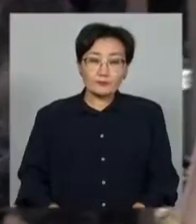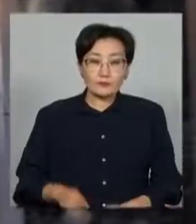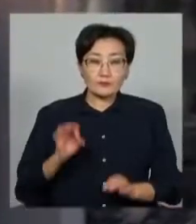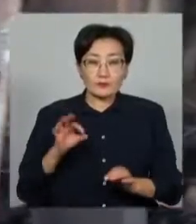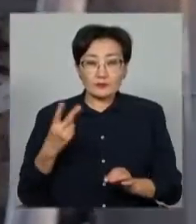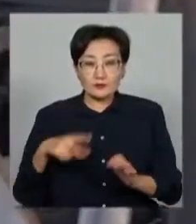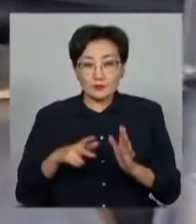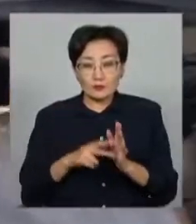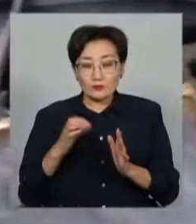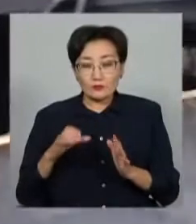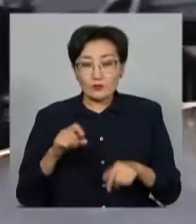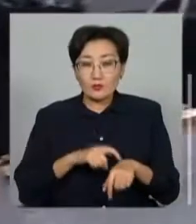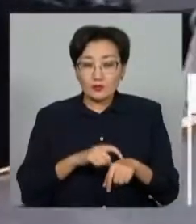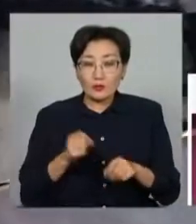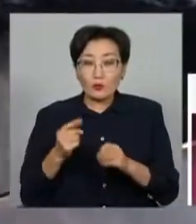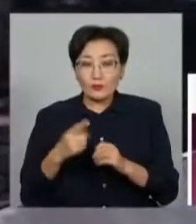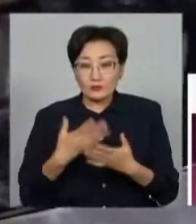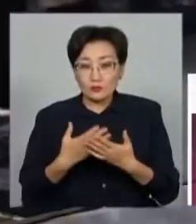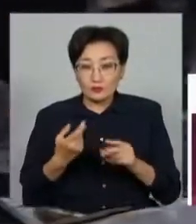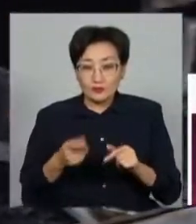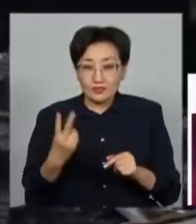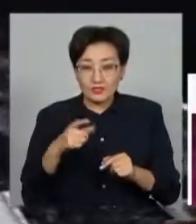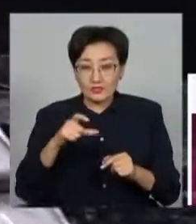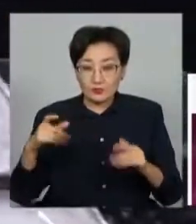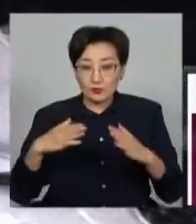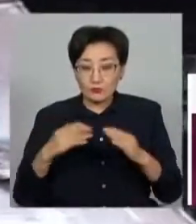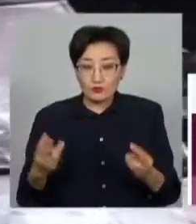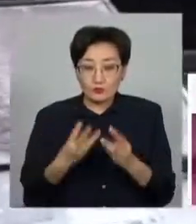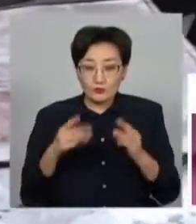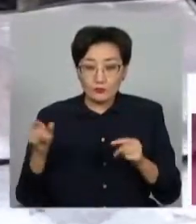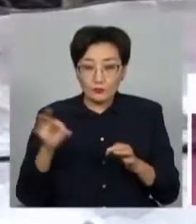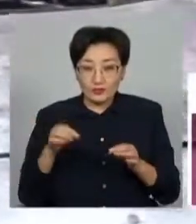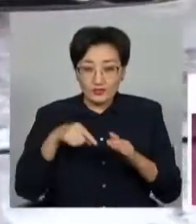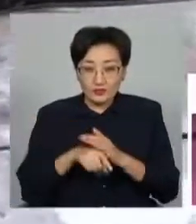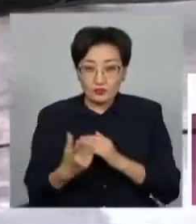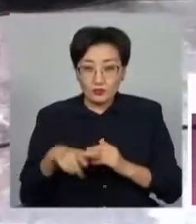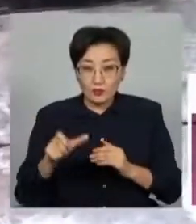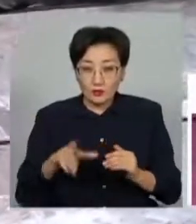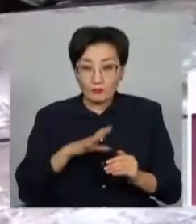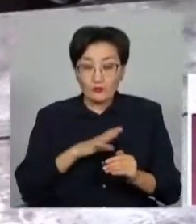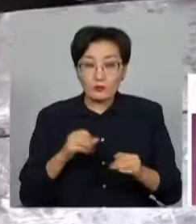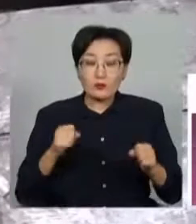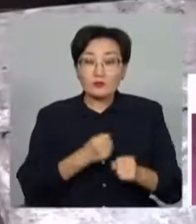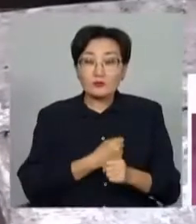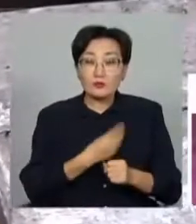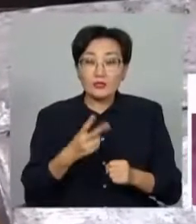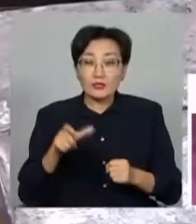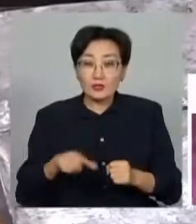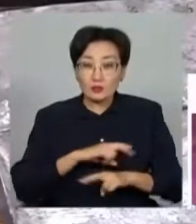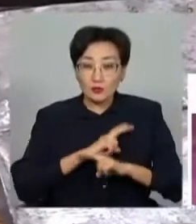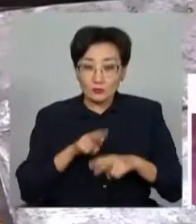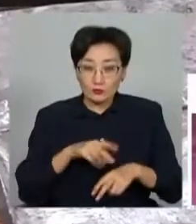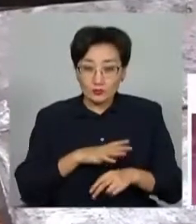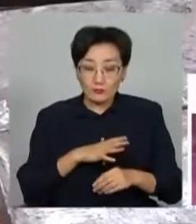Қазанның 28-і сағат 11-лер шамасында дәл осы екі қабатты үй өртеніп, сол сәтте ішінде 3 адам болған. Өкінішке қарай 2 адам қаза